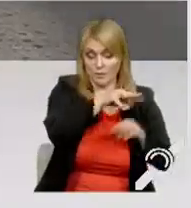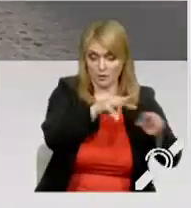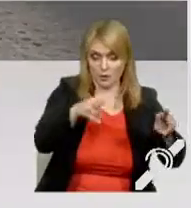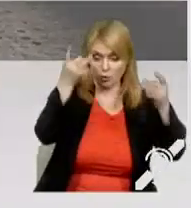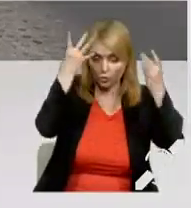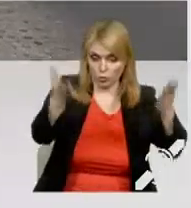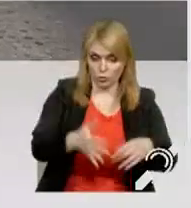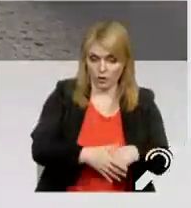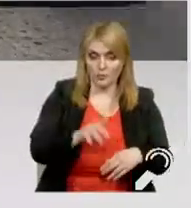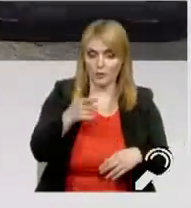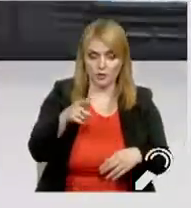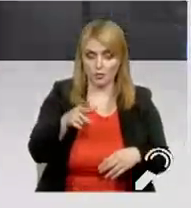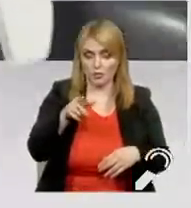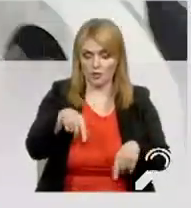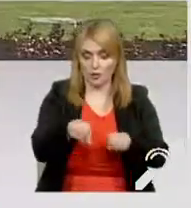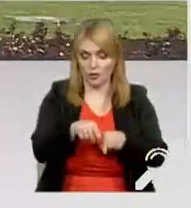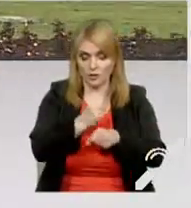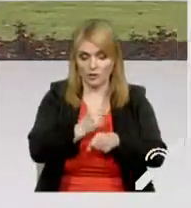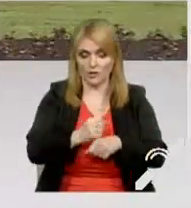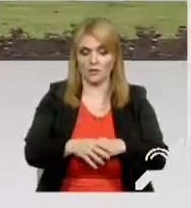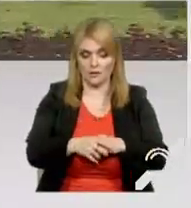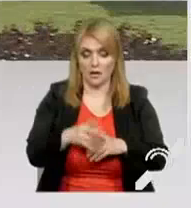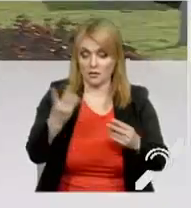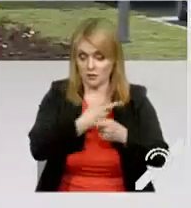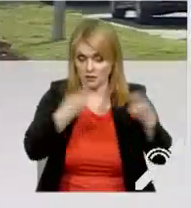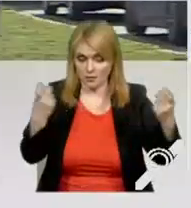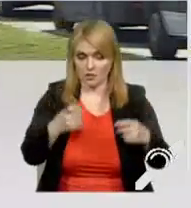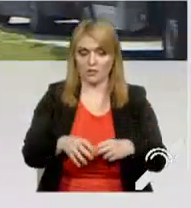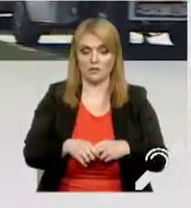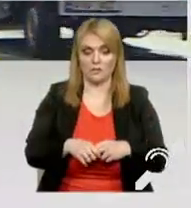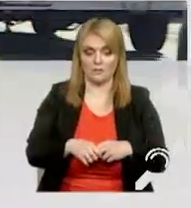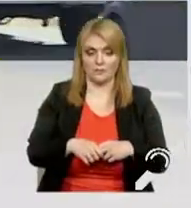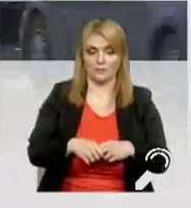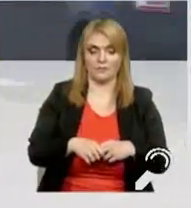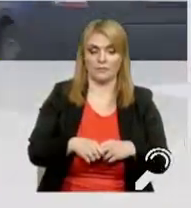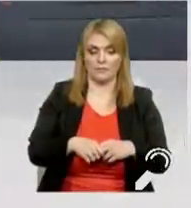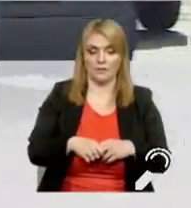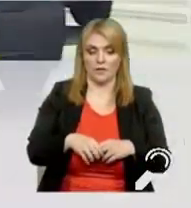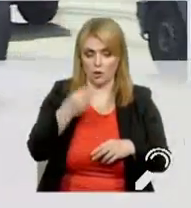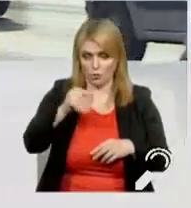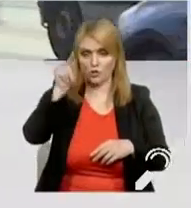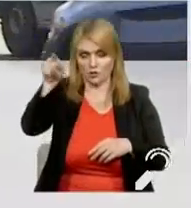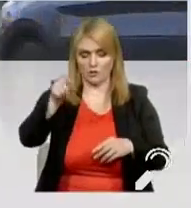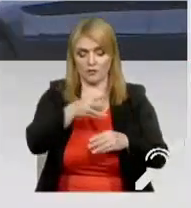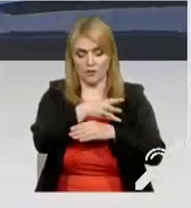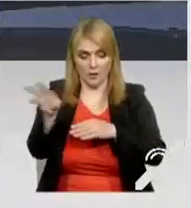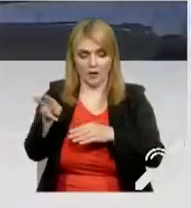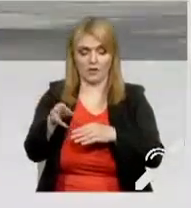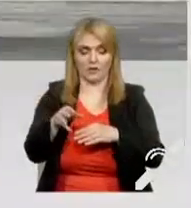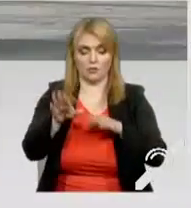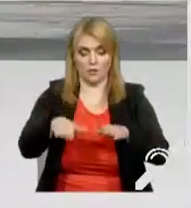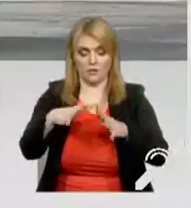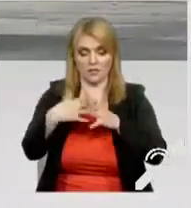avizat film, să filmeze un oraș. Păi trebuie să facă undeva, într-un sat undeva, unde nu le blocheze. Șeful serviciului de presă